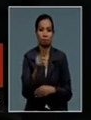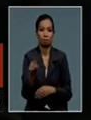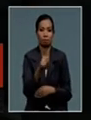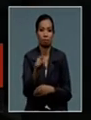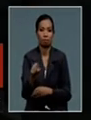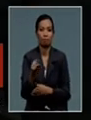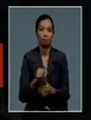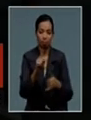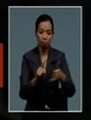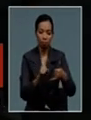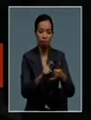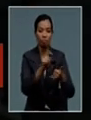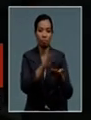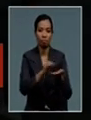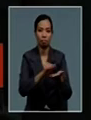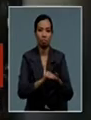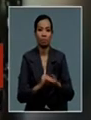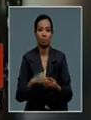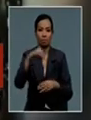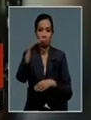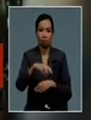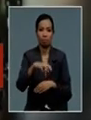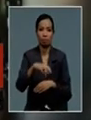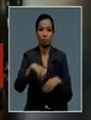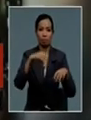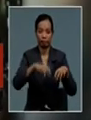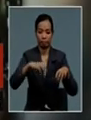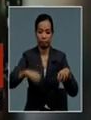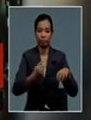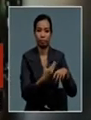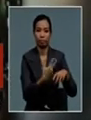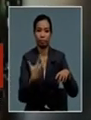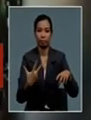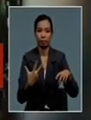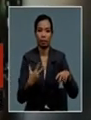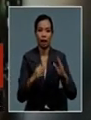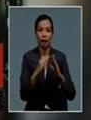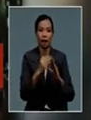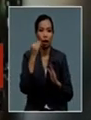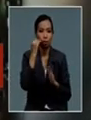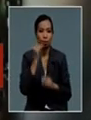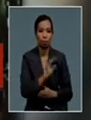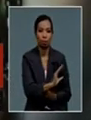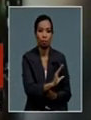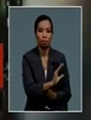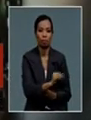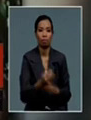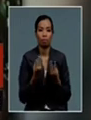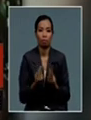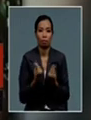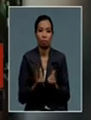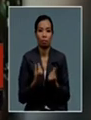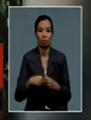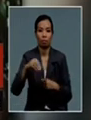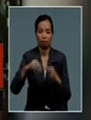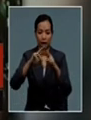โดยการสอบสวนก็จะเน้นไปที่สถานที่3แห่งนะคะซึ่งก็คือบ้านของนายสกีพาวที่ผับแล้วก็